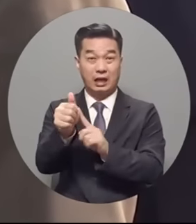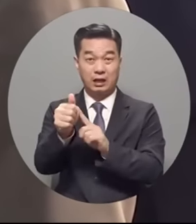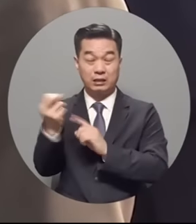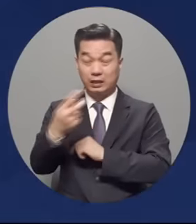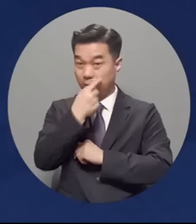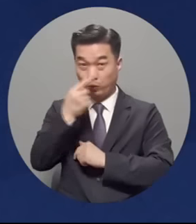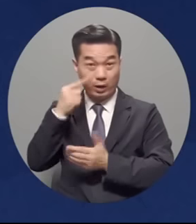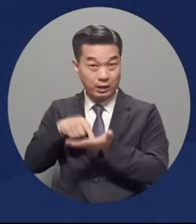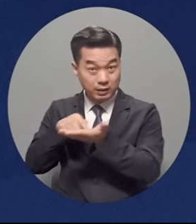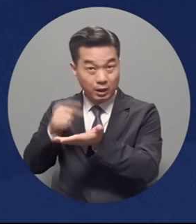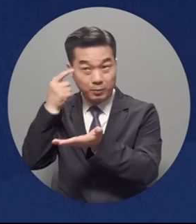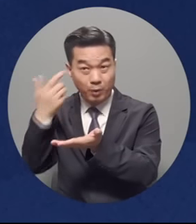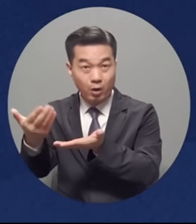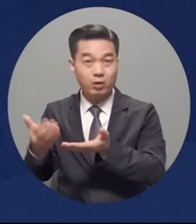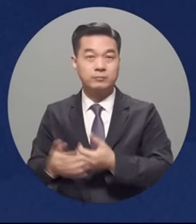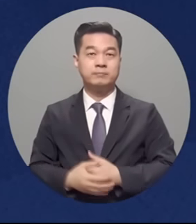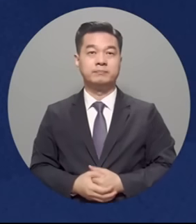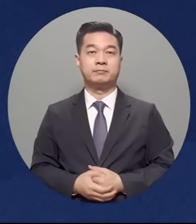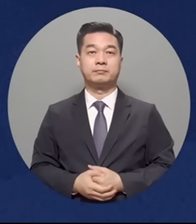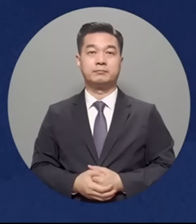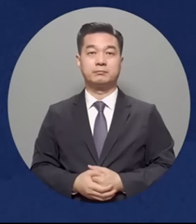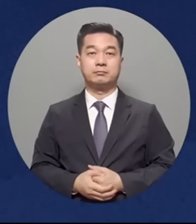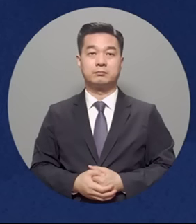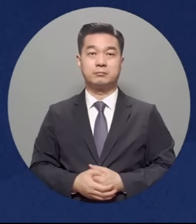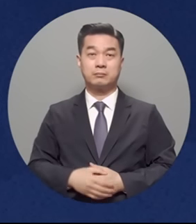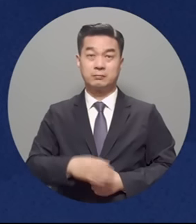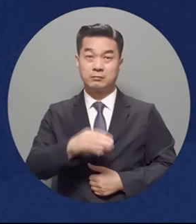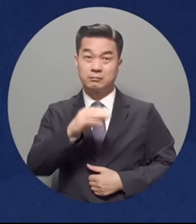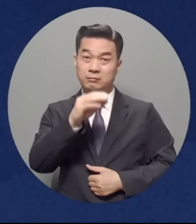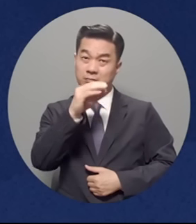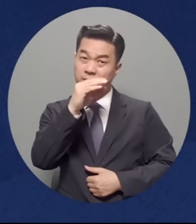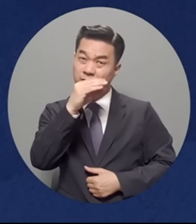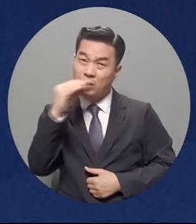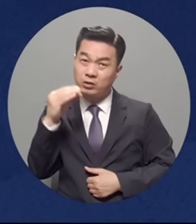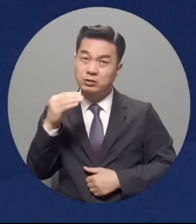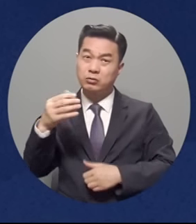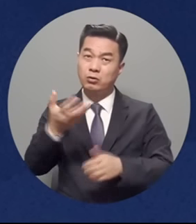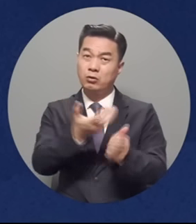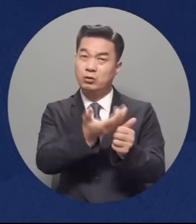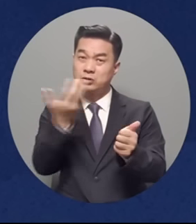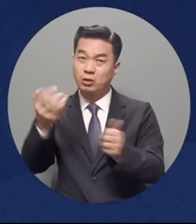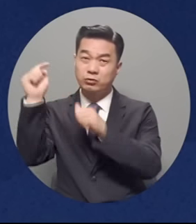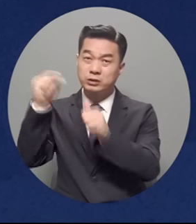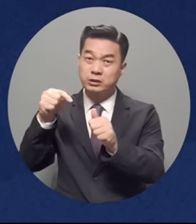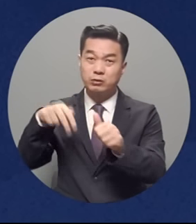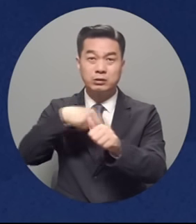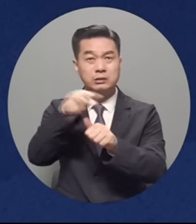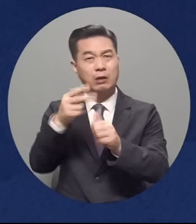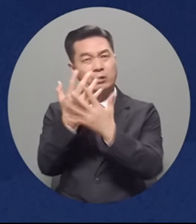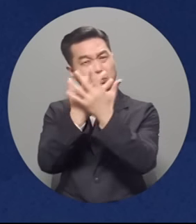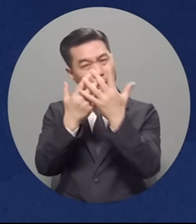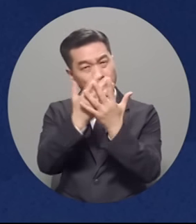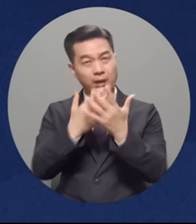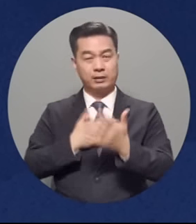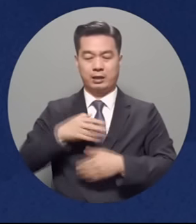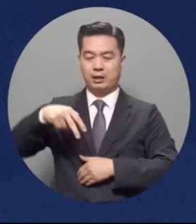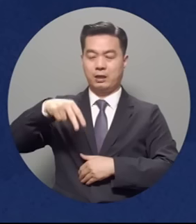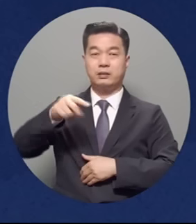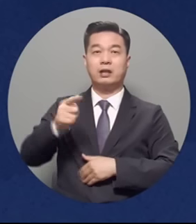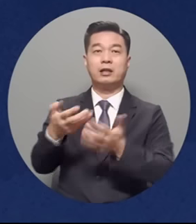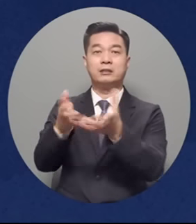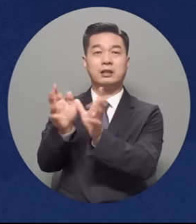확인합니다. 정식으로 쳐주기에는 좀 상황이 애매해. 내가 그 사단장님께 몇 번을